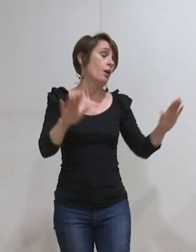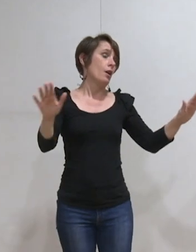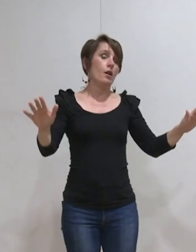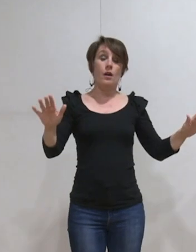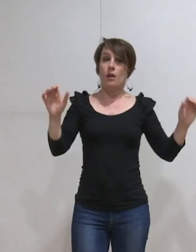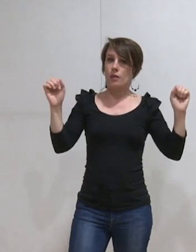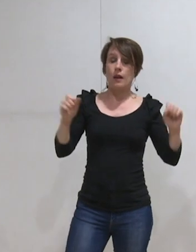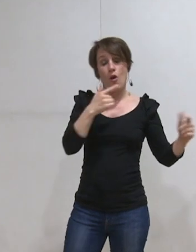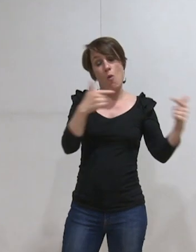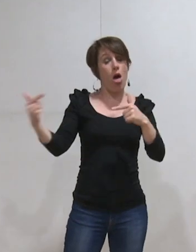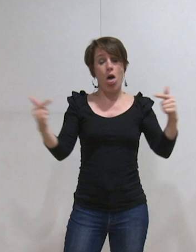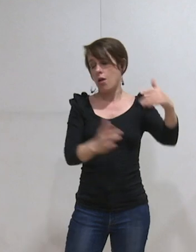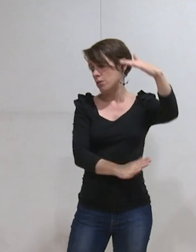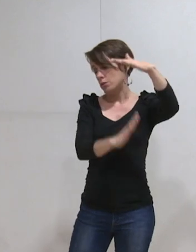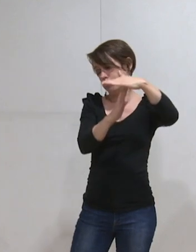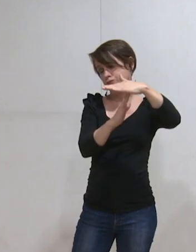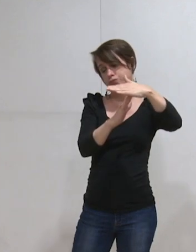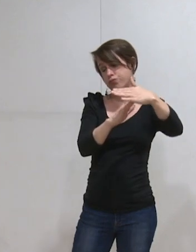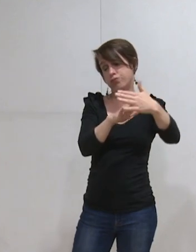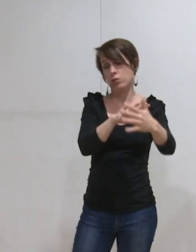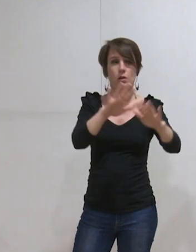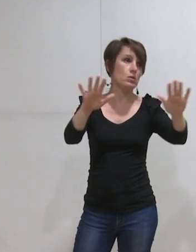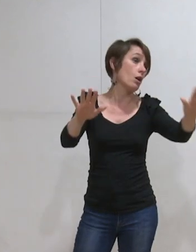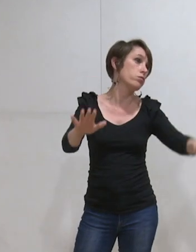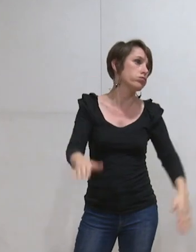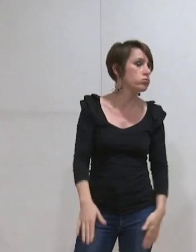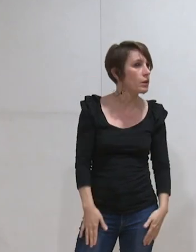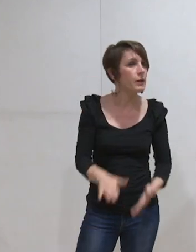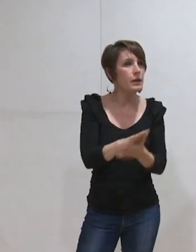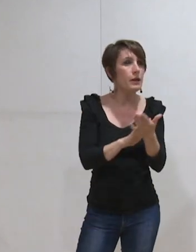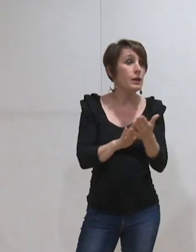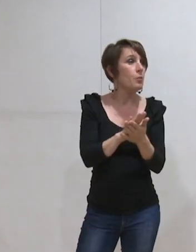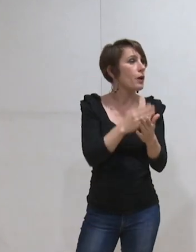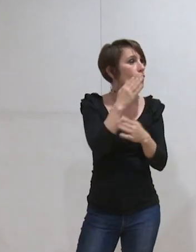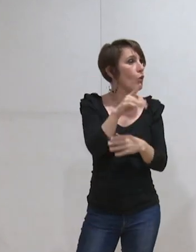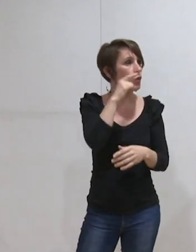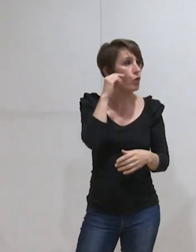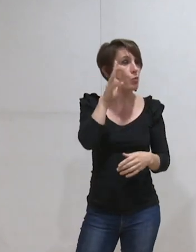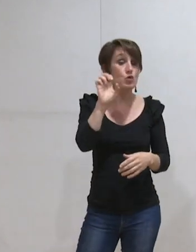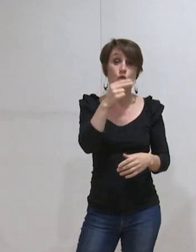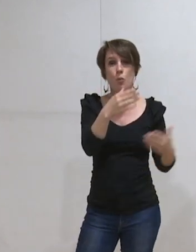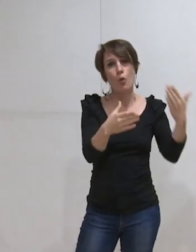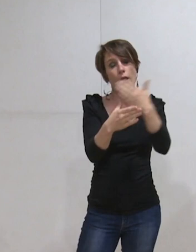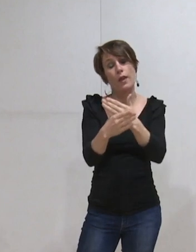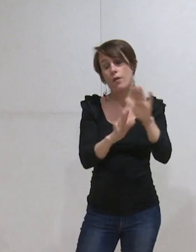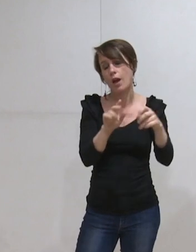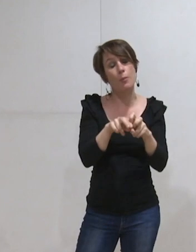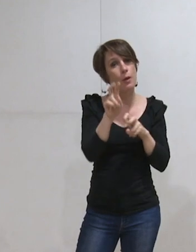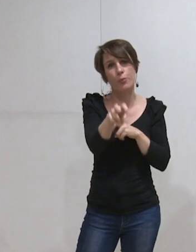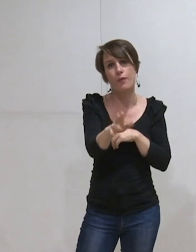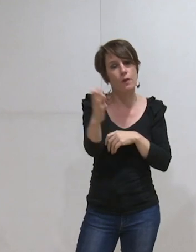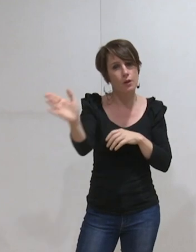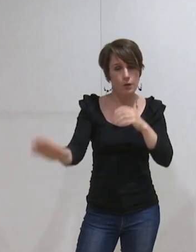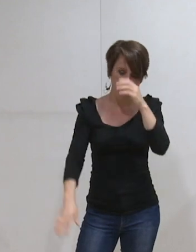qui s'enlisent ah pardon j'avais encore une prise de parole donc monsieur Bron et après on passe à la